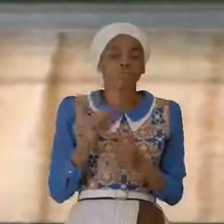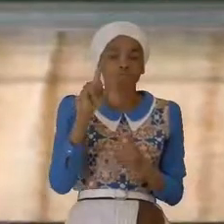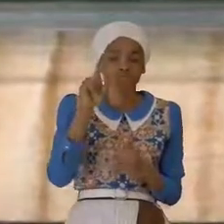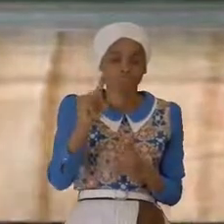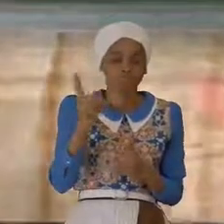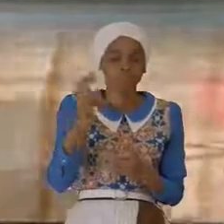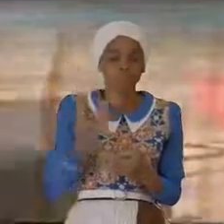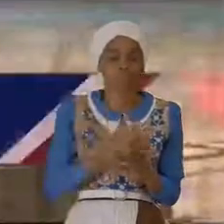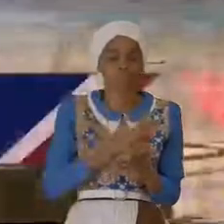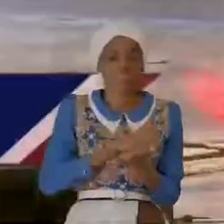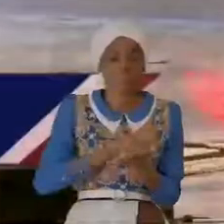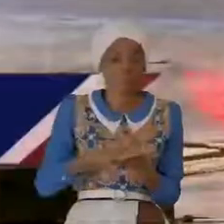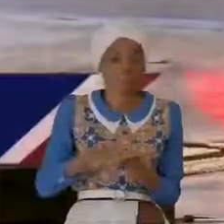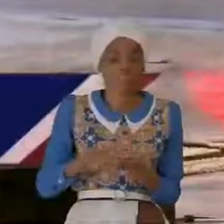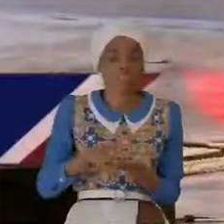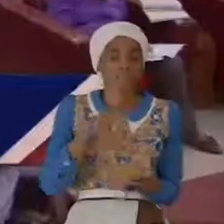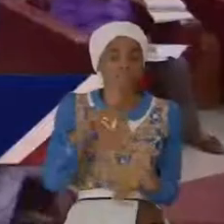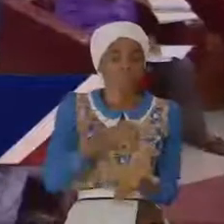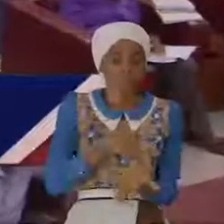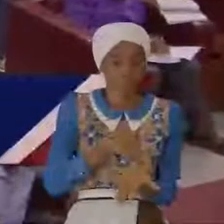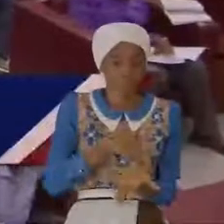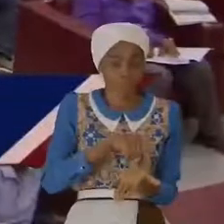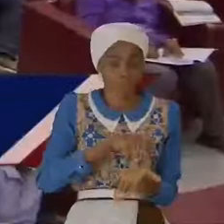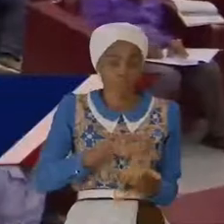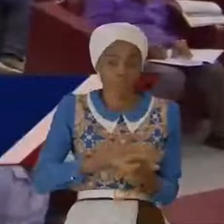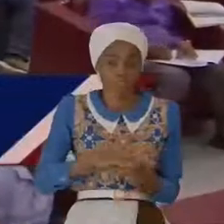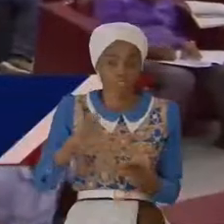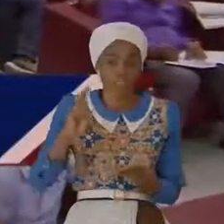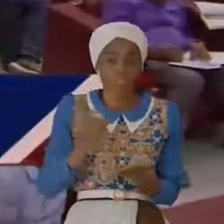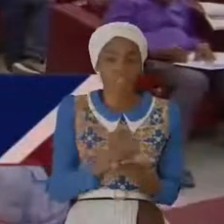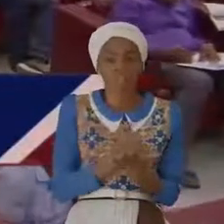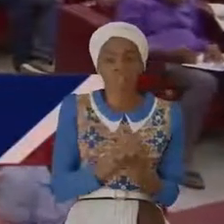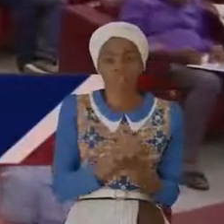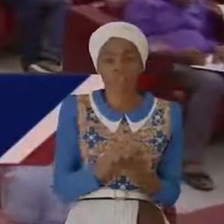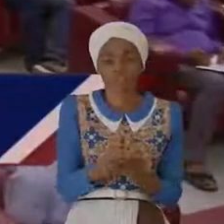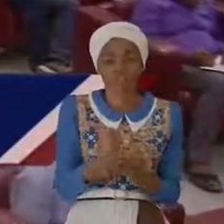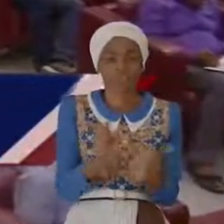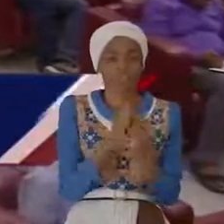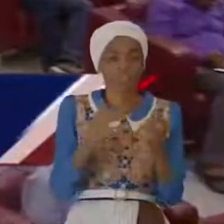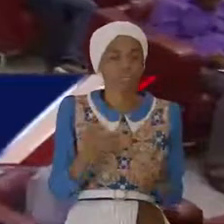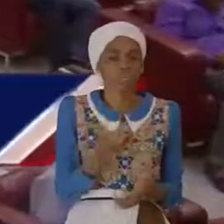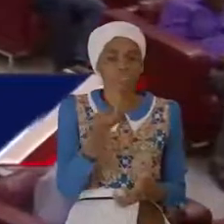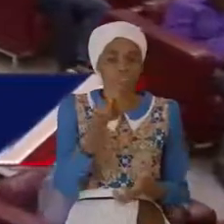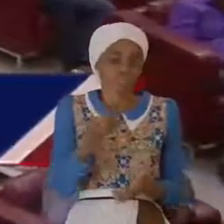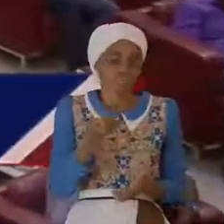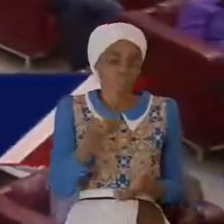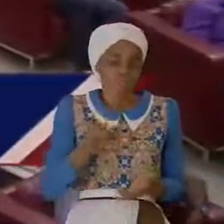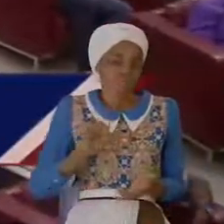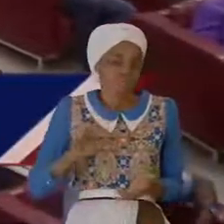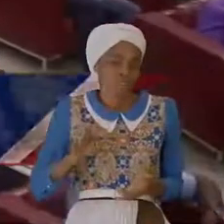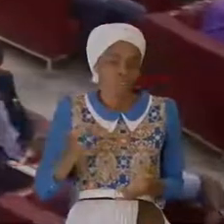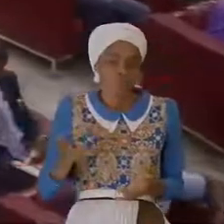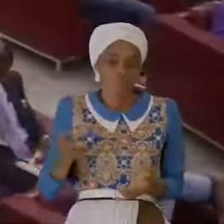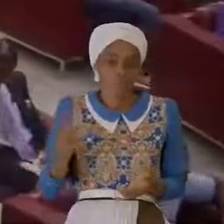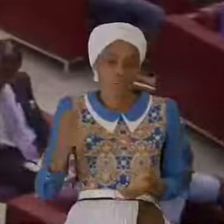point, la vérité divinement purifiée sans le moindre levain.